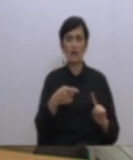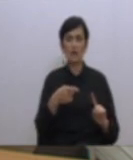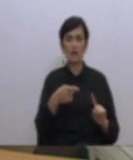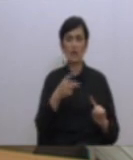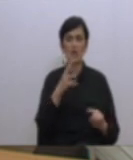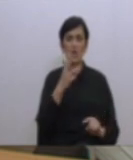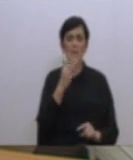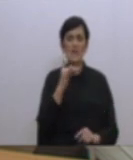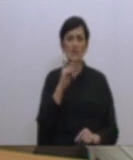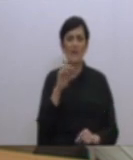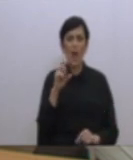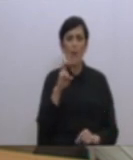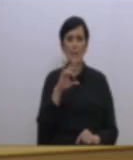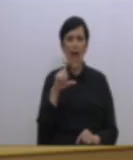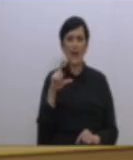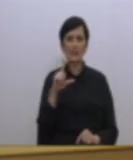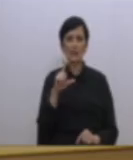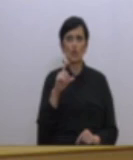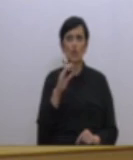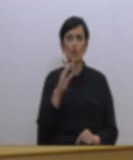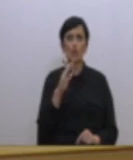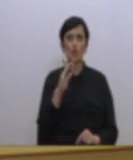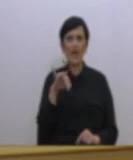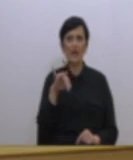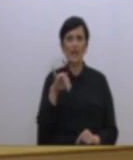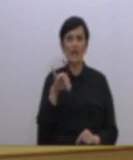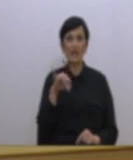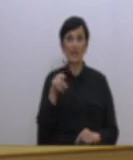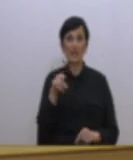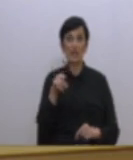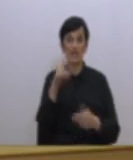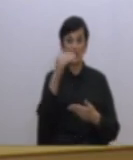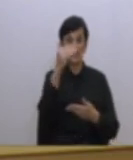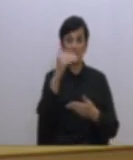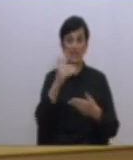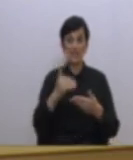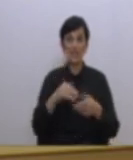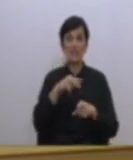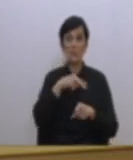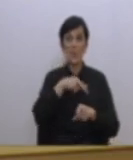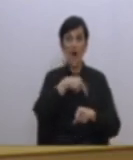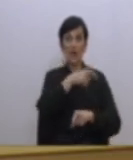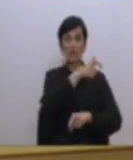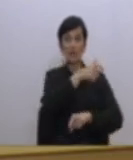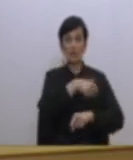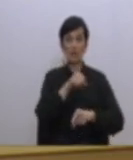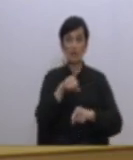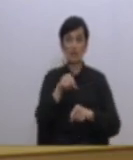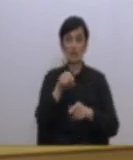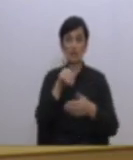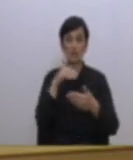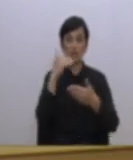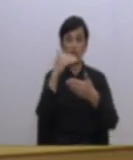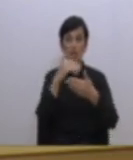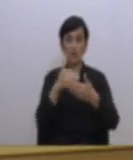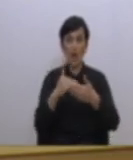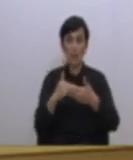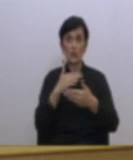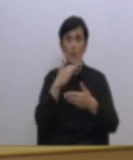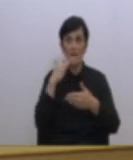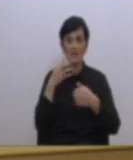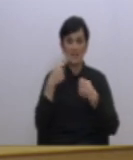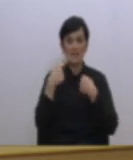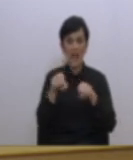Mišveladze, Birdzenišvili, Džaparidze, Kutelija. Nam si ja s parlamentarom biše i deba še ematon. Ta bi vrija kide sad